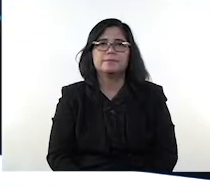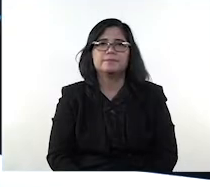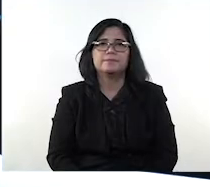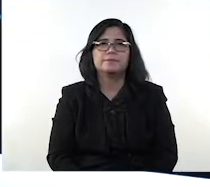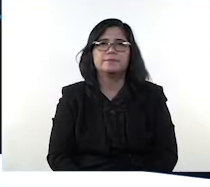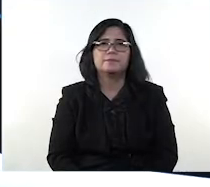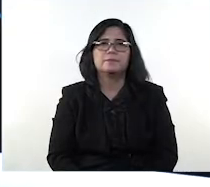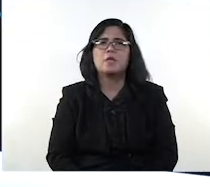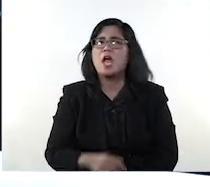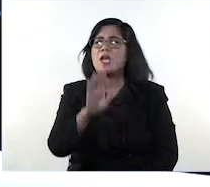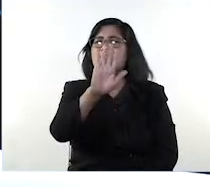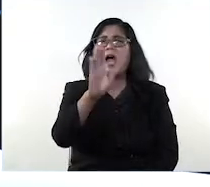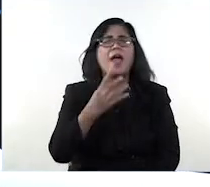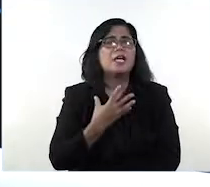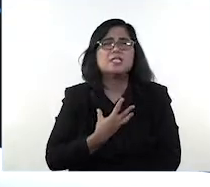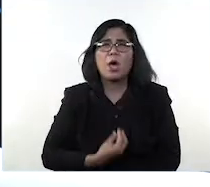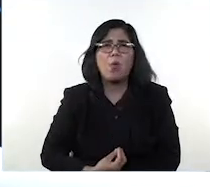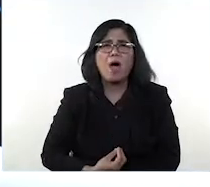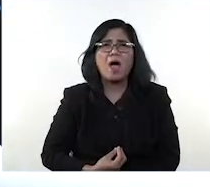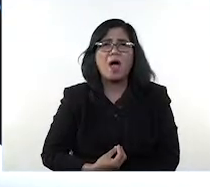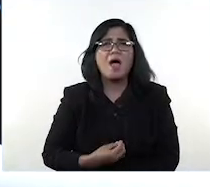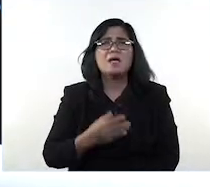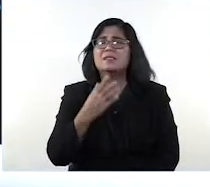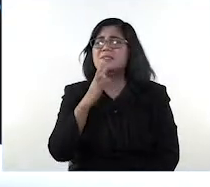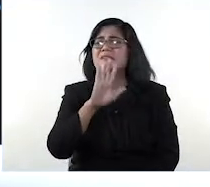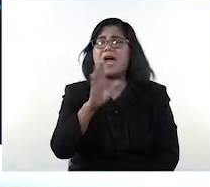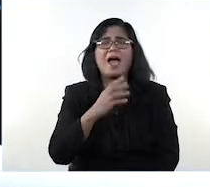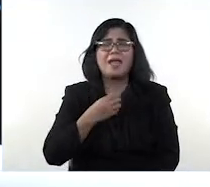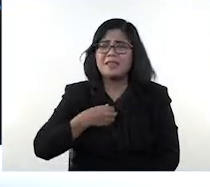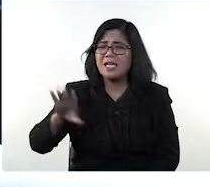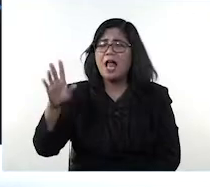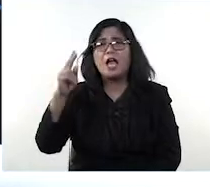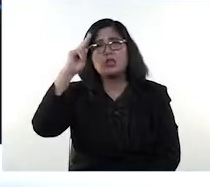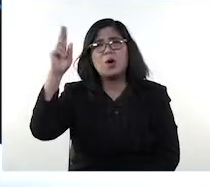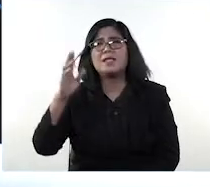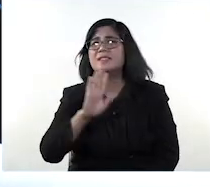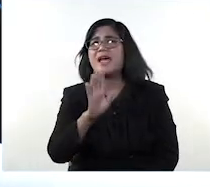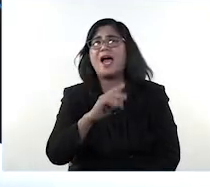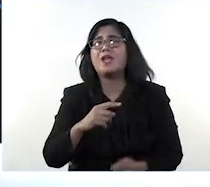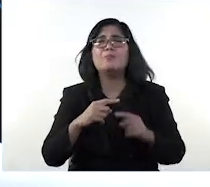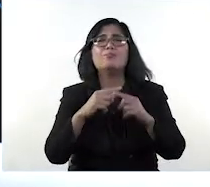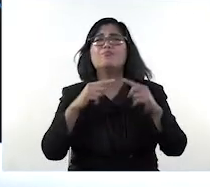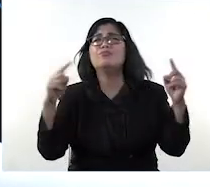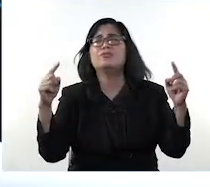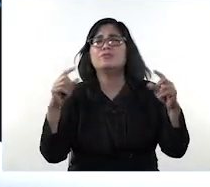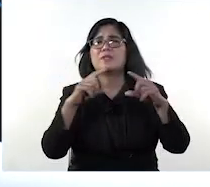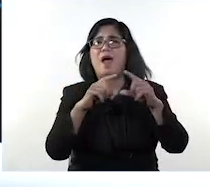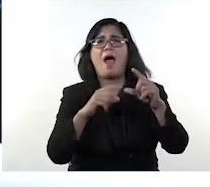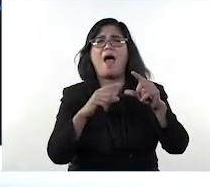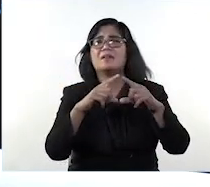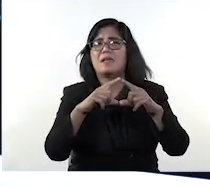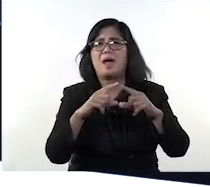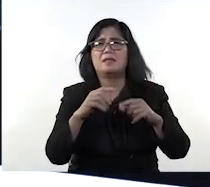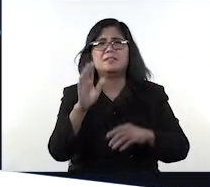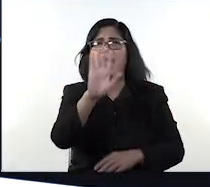Hai jangan kecewa jangan tinggalkan Tuhan jangan putus asa it is